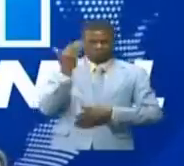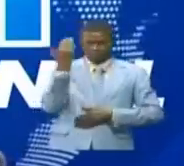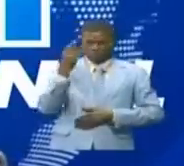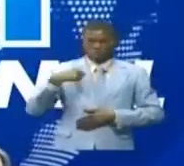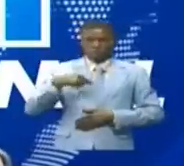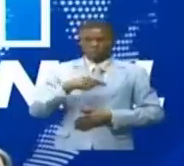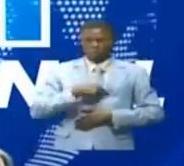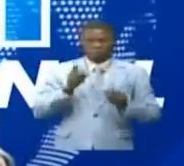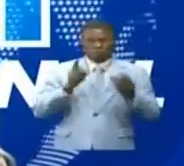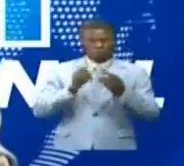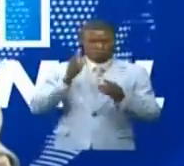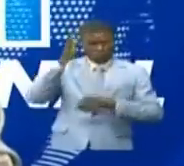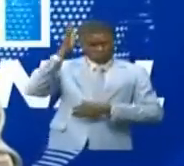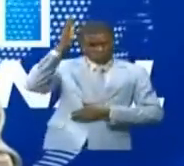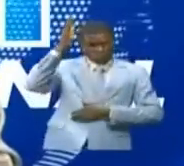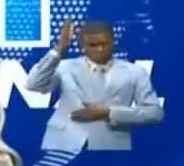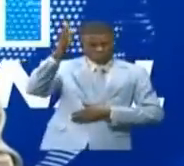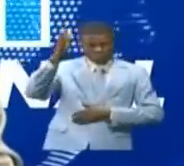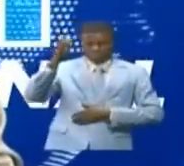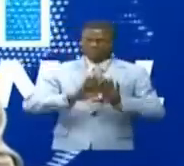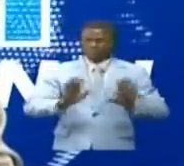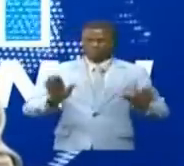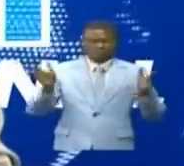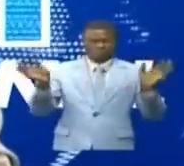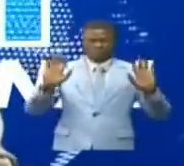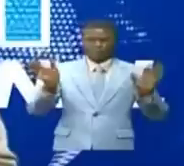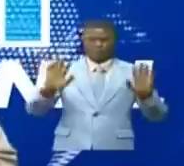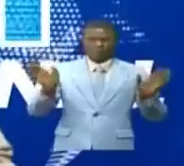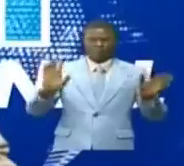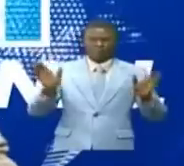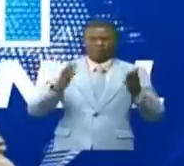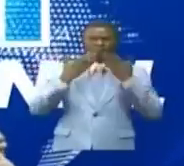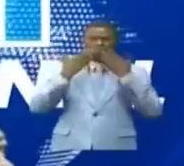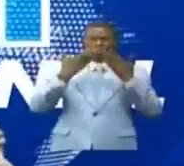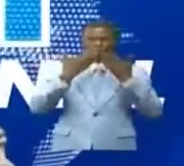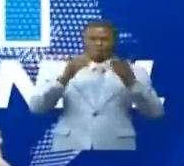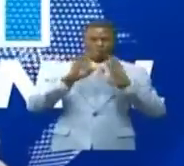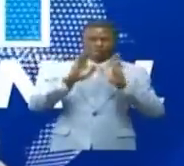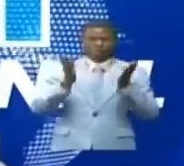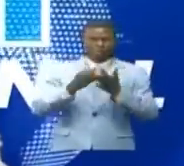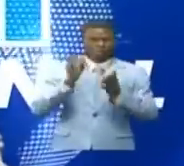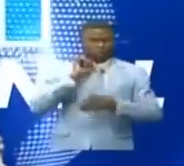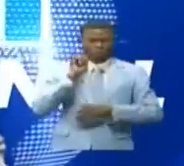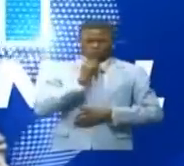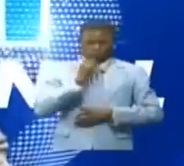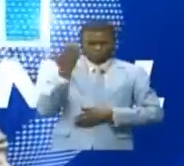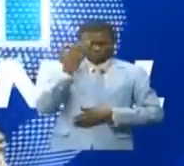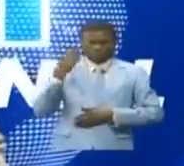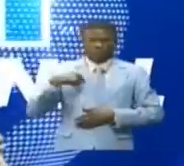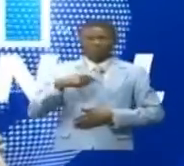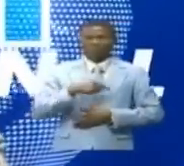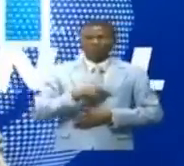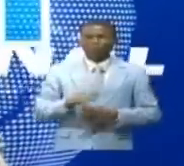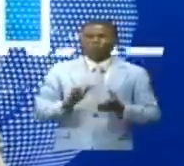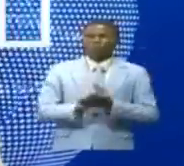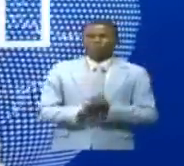Moi, je reviens demain avec le même plaisir et sur la même chaîne. Continuez à suivre les programmes de la RTNC.